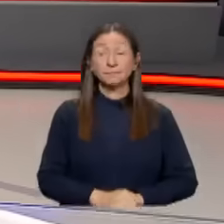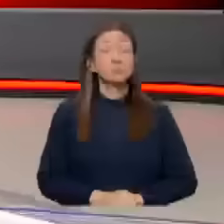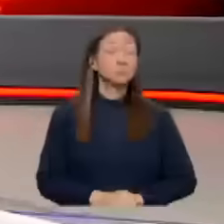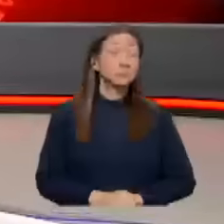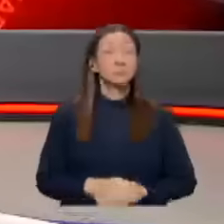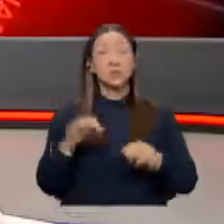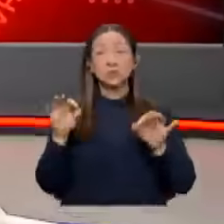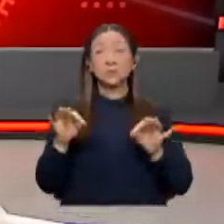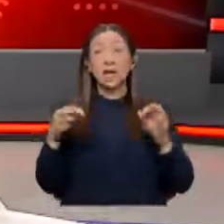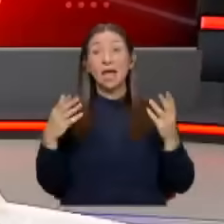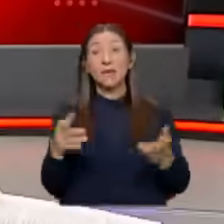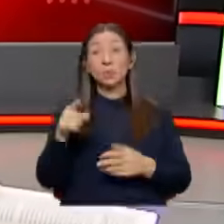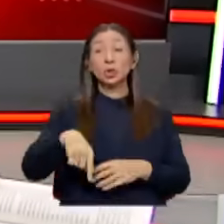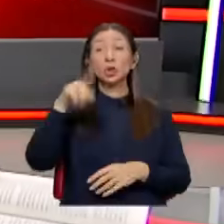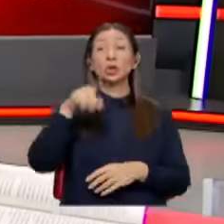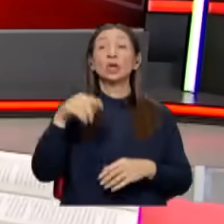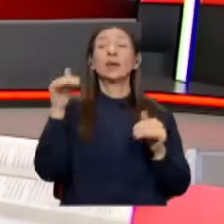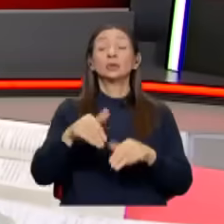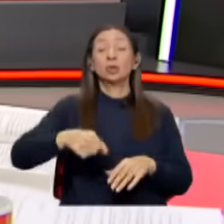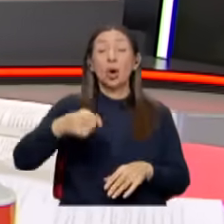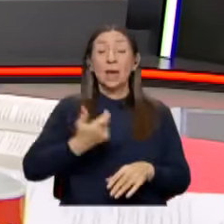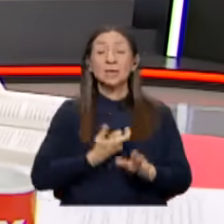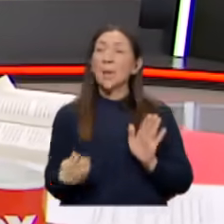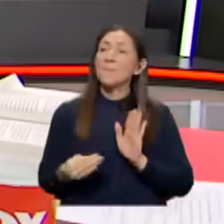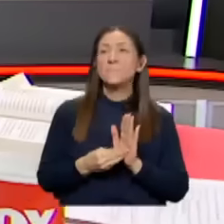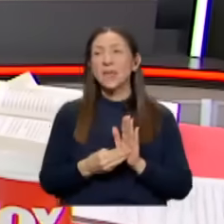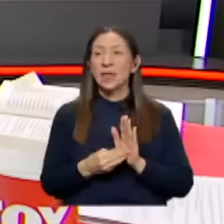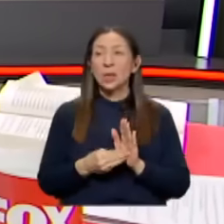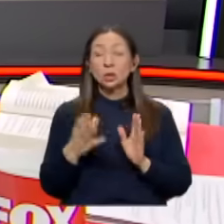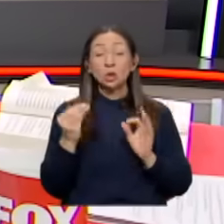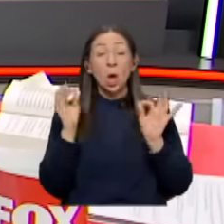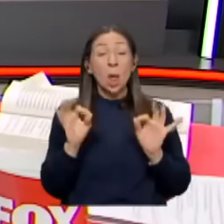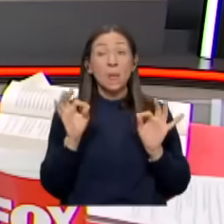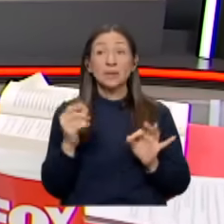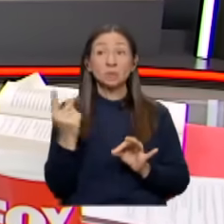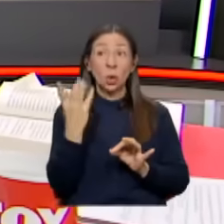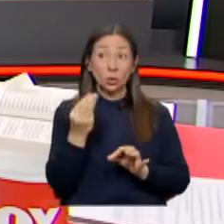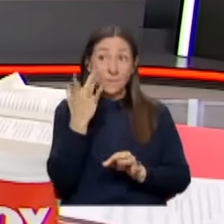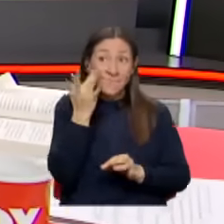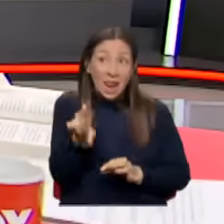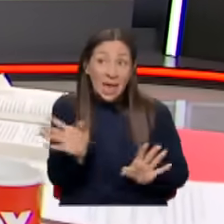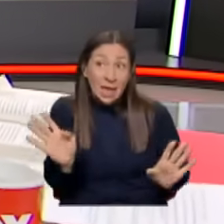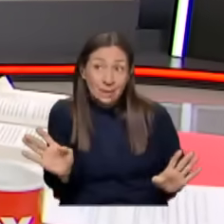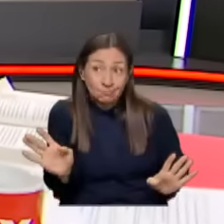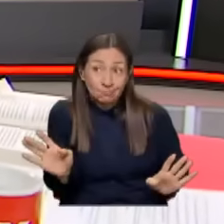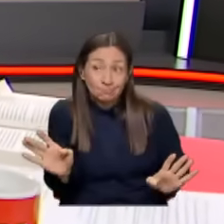Şimdi efendim, bu gündeme gelmese torba yasaya eklenmiş. Çok ehemmiyetli bir şey olduğu belli.